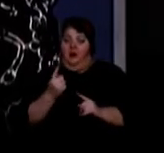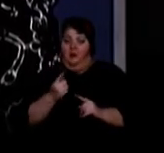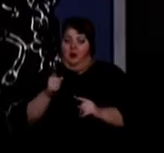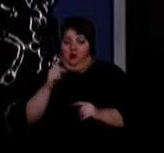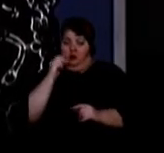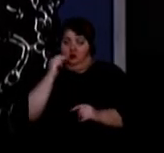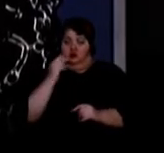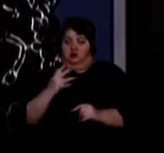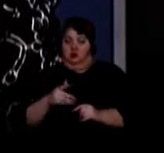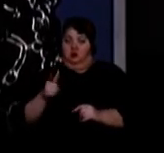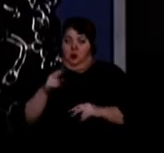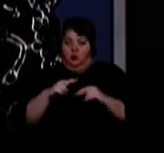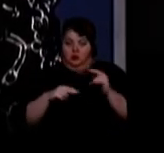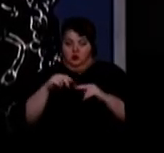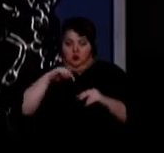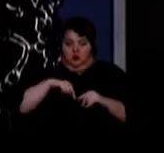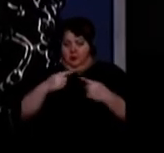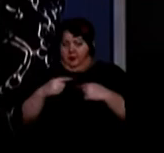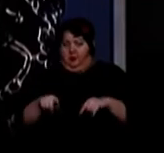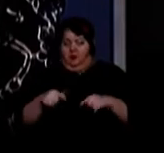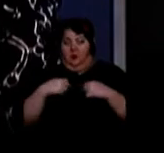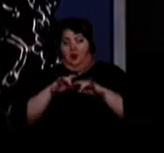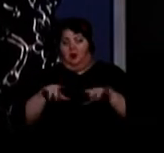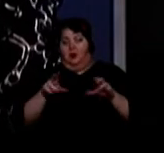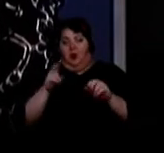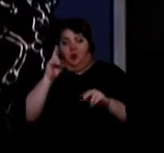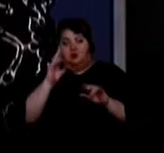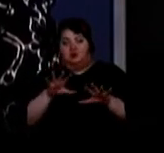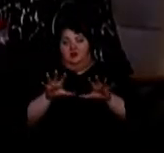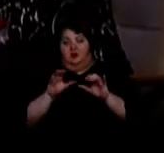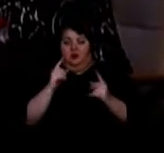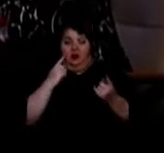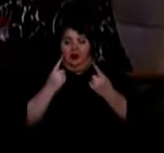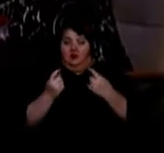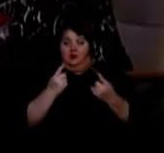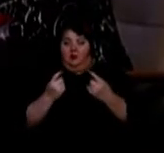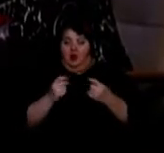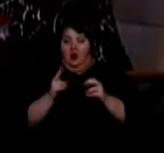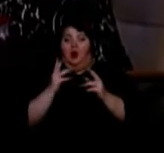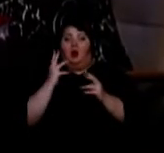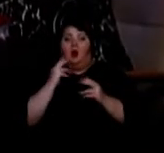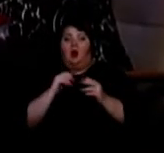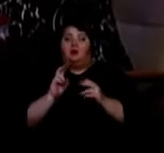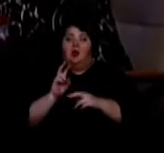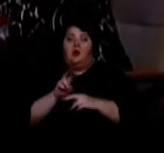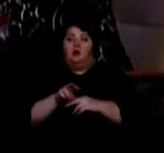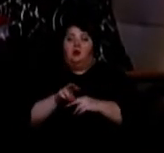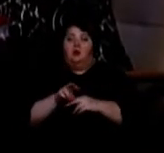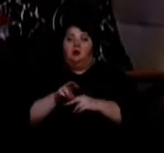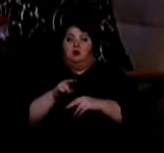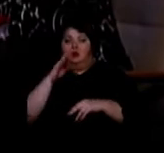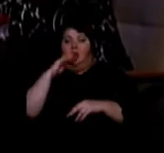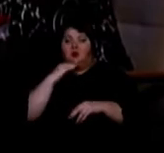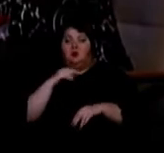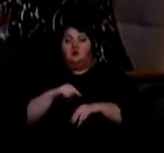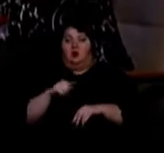он мужчина, и он устроен по-другому. И мы рассказываем, как мужчина воспринимает информацию. Когда приходят к мужчине отцовские чувства,